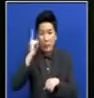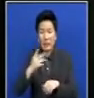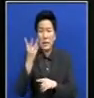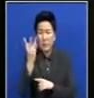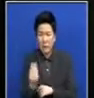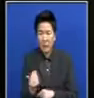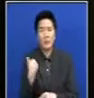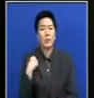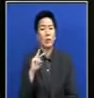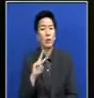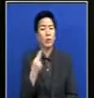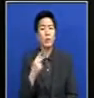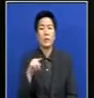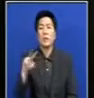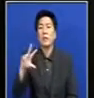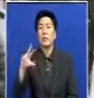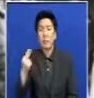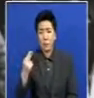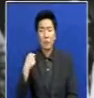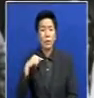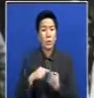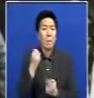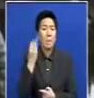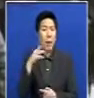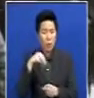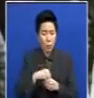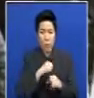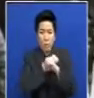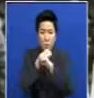งเหลือเพียง 20,000 ถึง 30,000 ตัวส่วนใหญ่อยู่ในพื้น